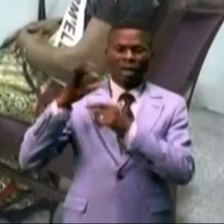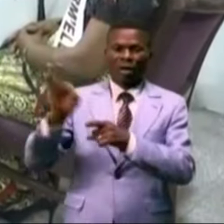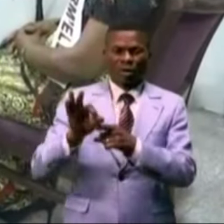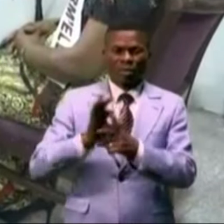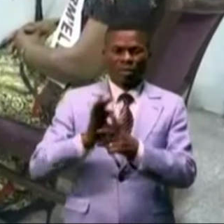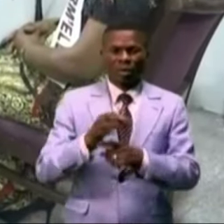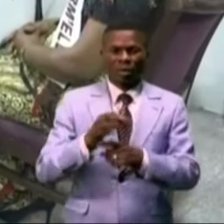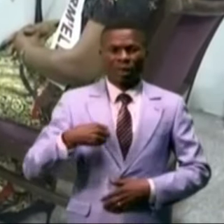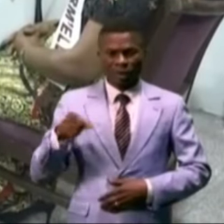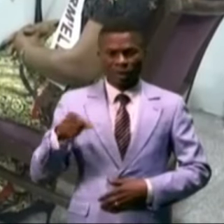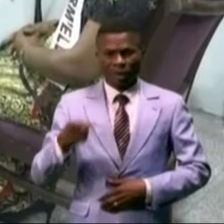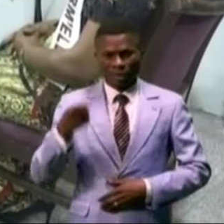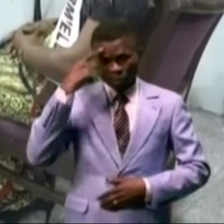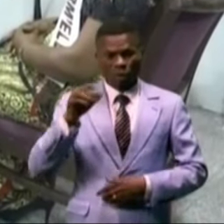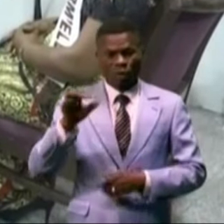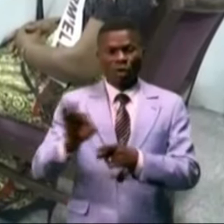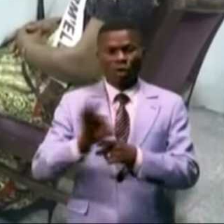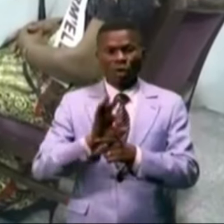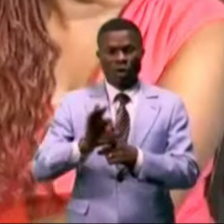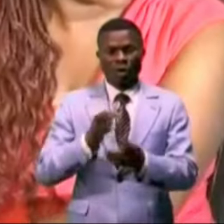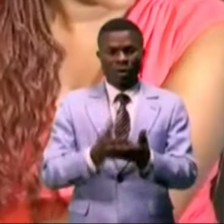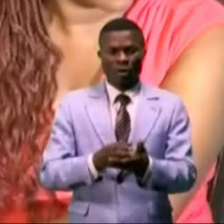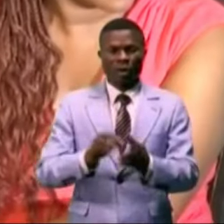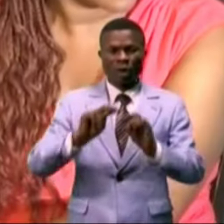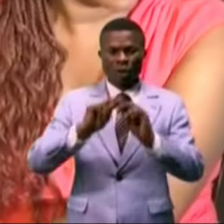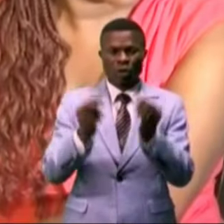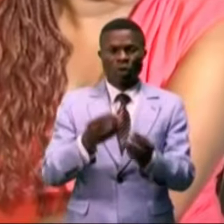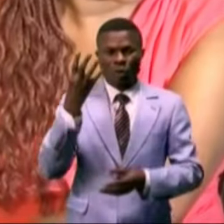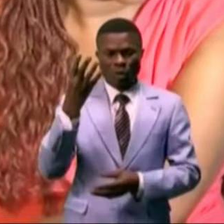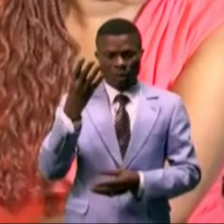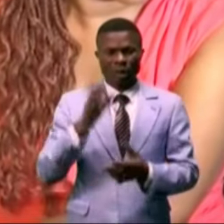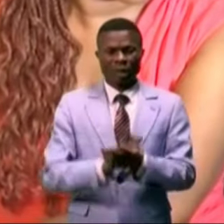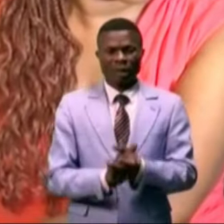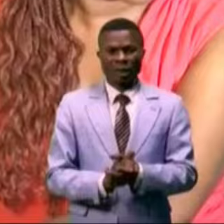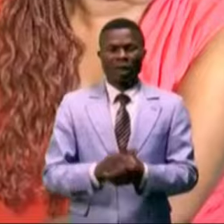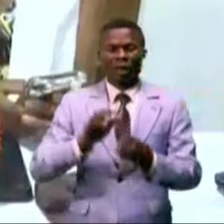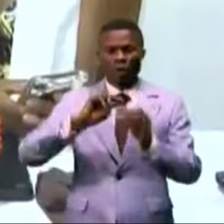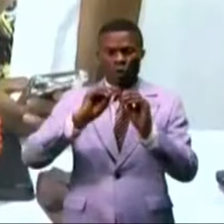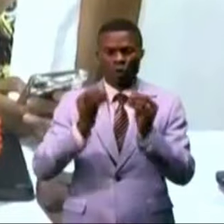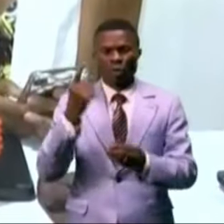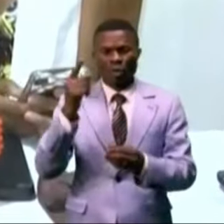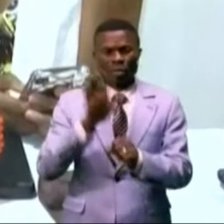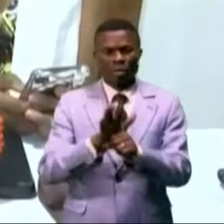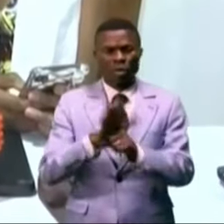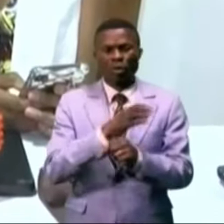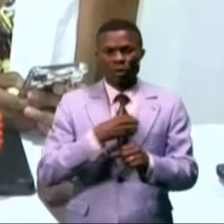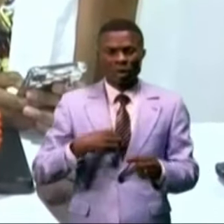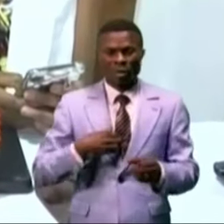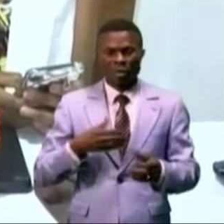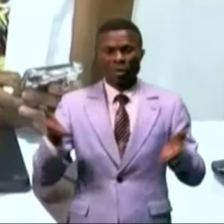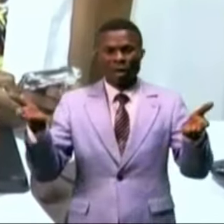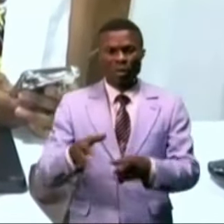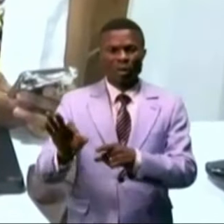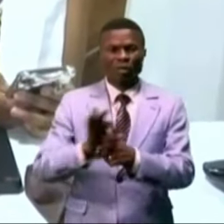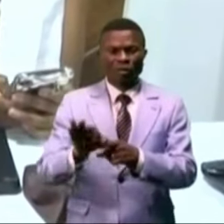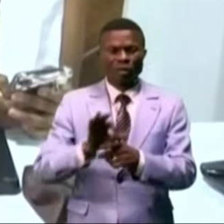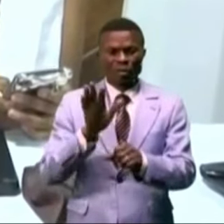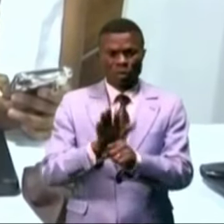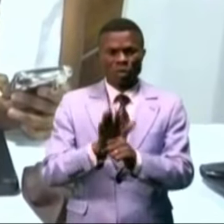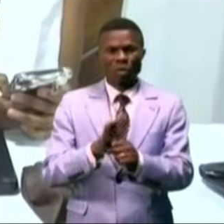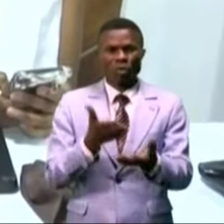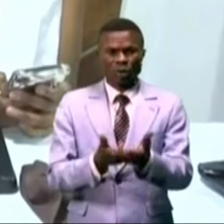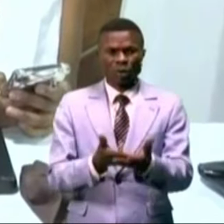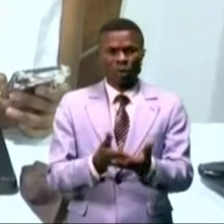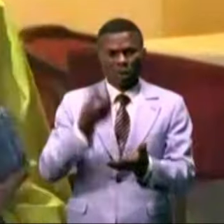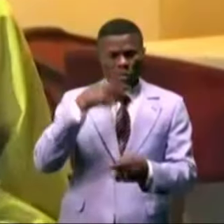femme. Pour cette formelle session 4 et formelle digitale session 1, plusieurs femmes ont eu à suivre différentes formations pour